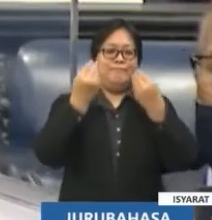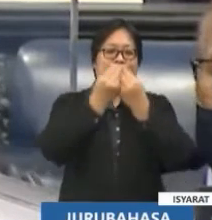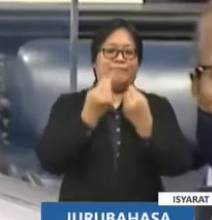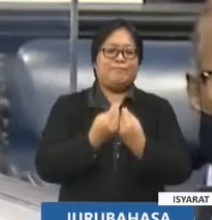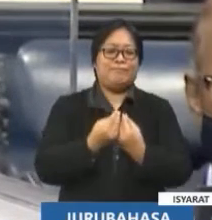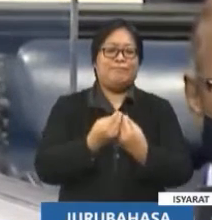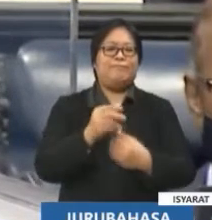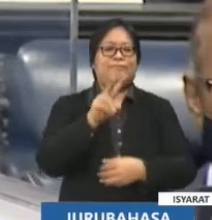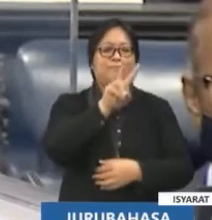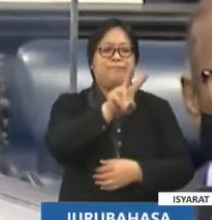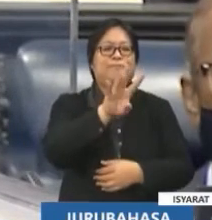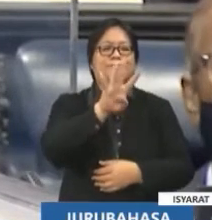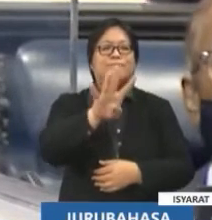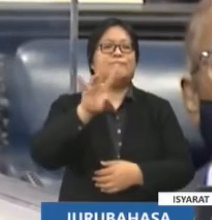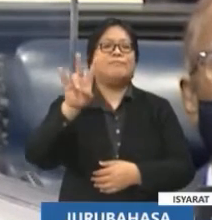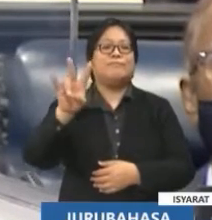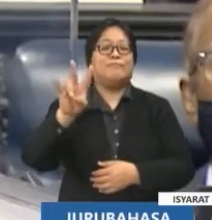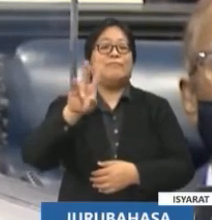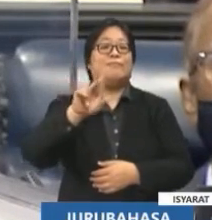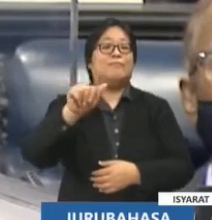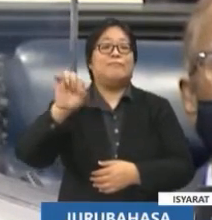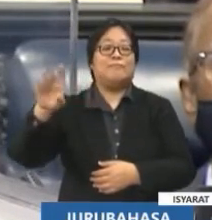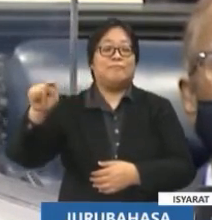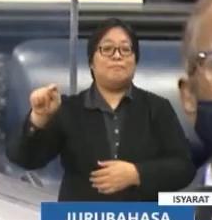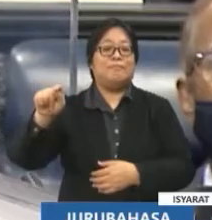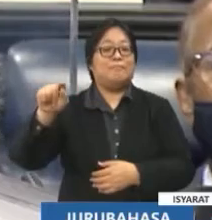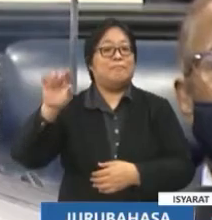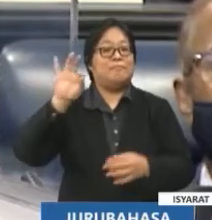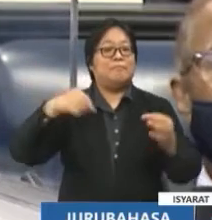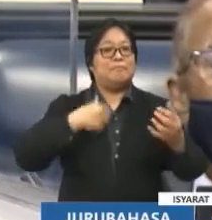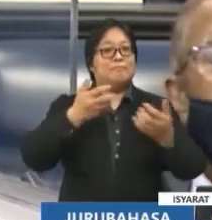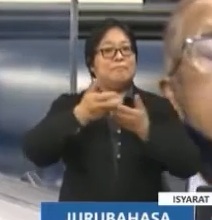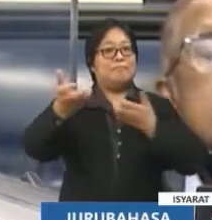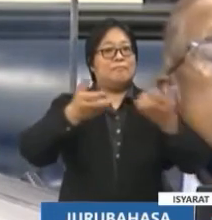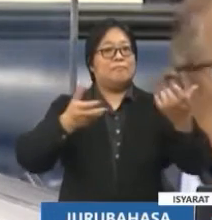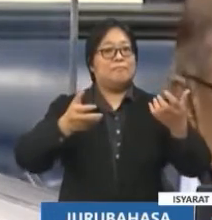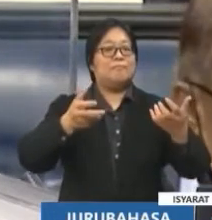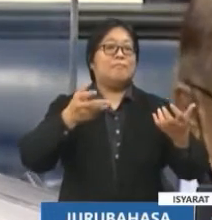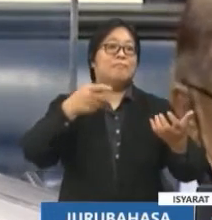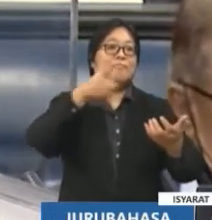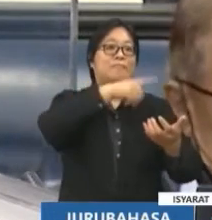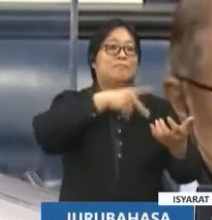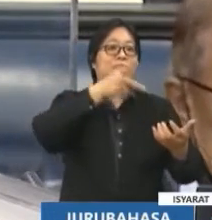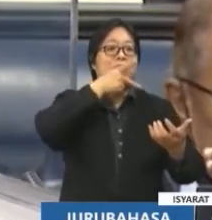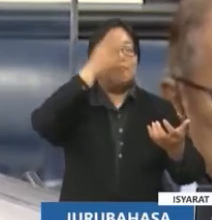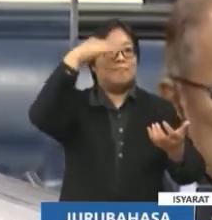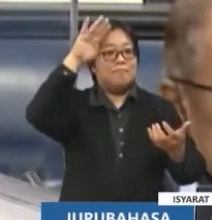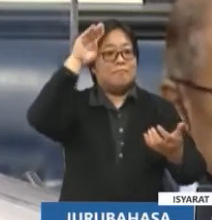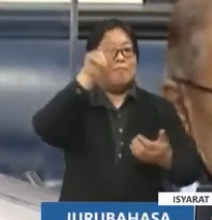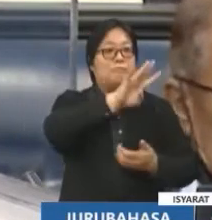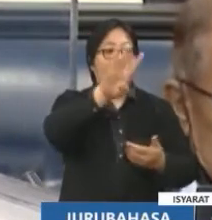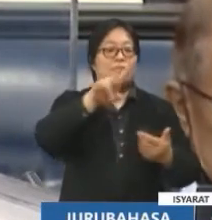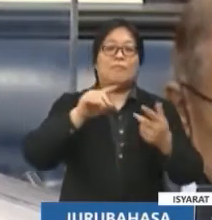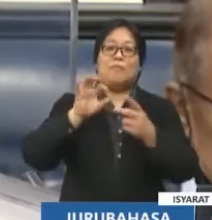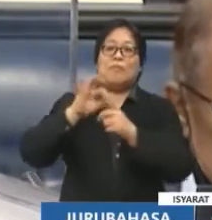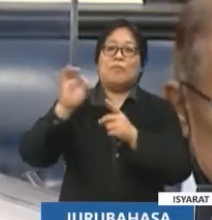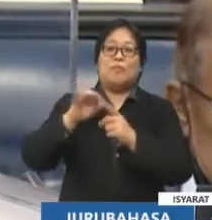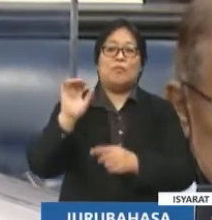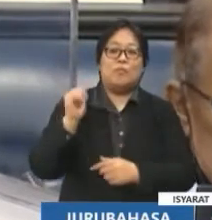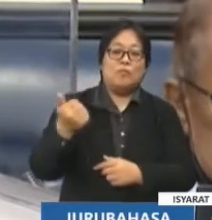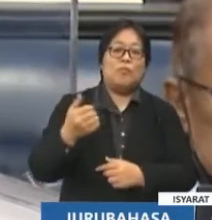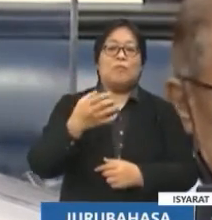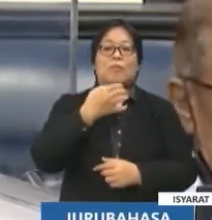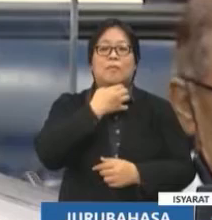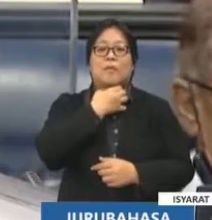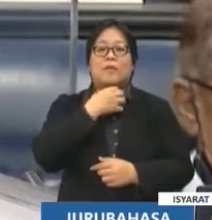bilangan 247 ESET yang kalau percaya pecahkan Kedah pondes kita mempunyai 24 Pulau Pinang 10